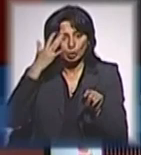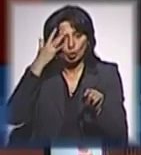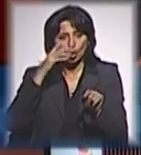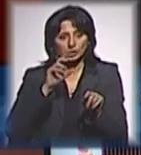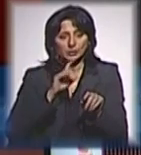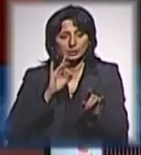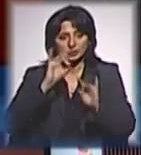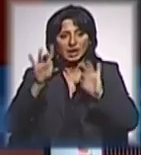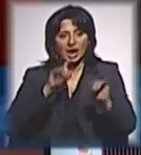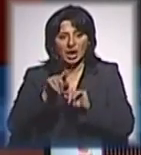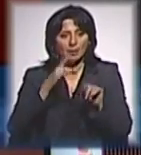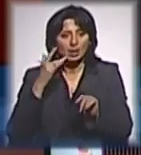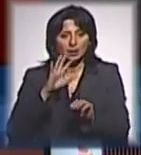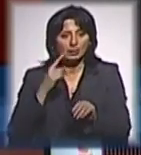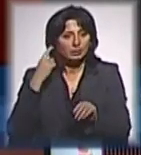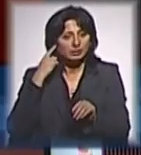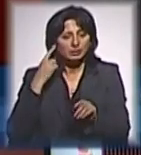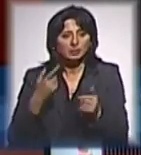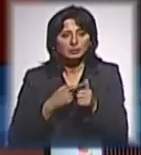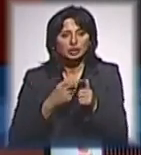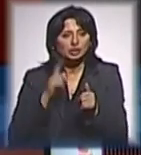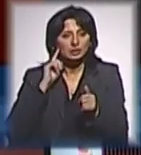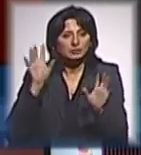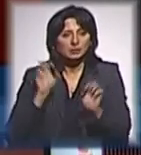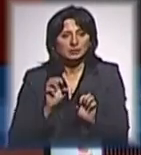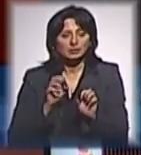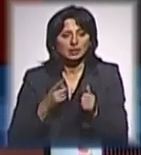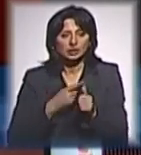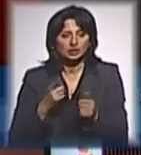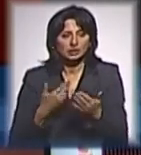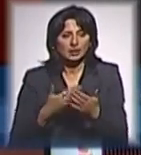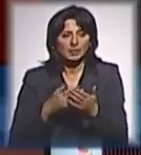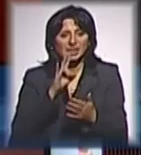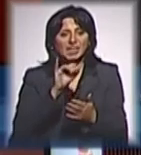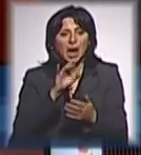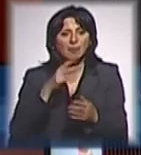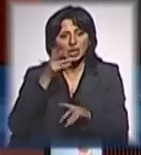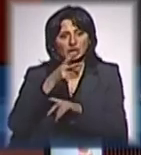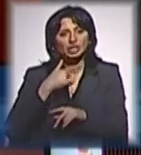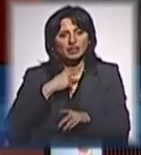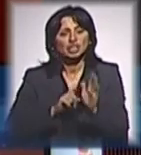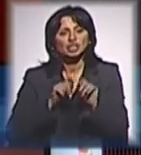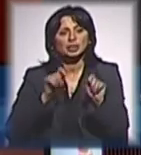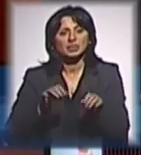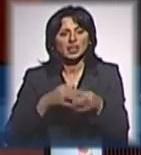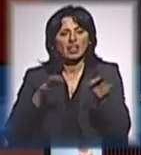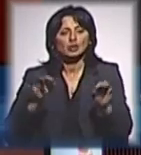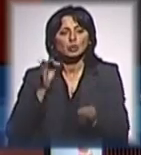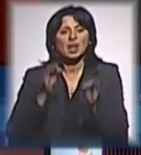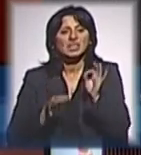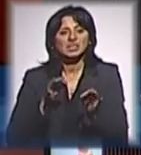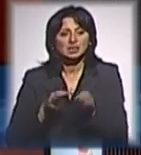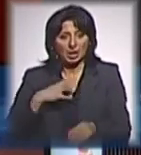ოცნების კლიპები გადის უსინდისოდ, ხური არ მოგჭრათ იმან, როდესაც სხვა დამსახურებებთან ერთად ნარმანიას კლიპში არის, რომ ჩვენ შევქმნით თავისუფალი სასამართლო.